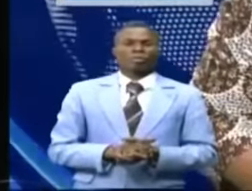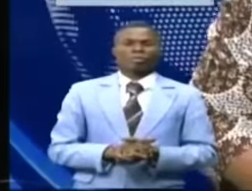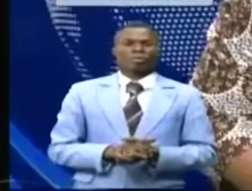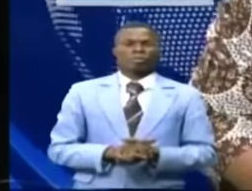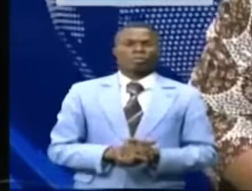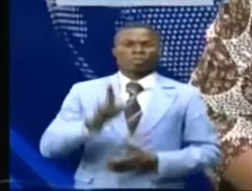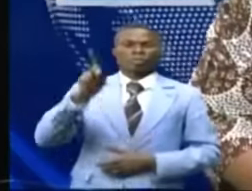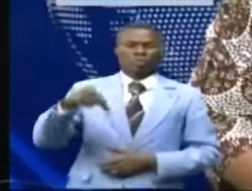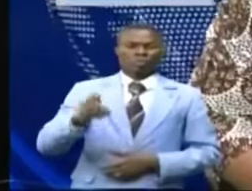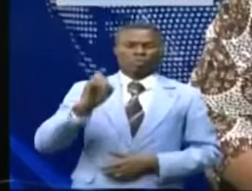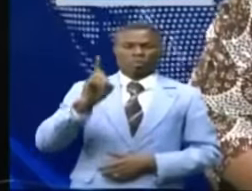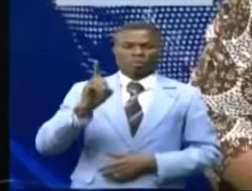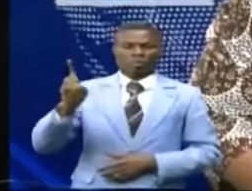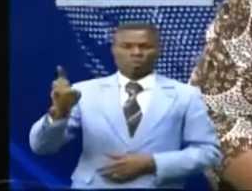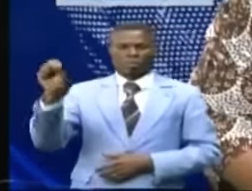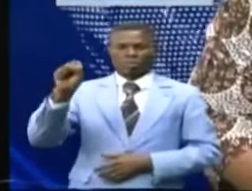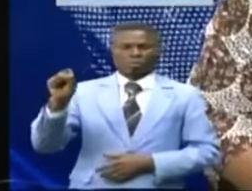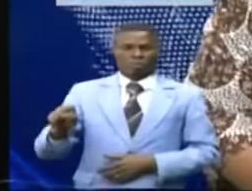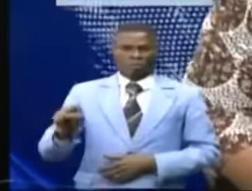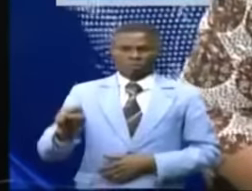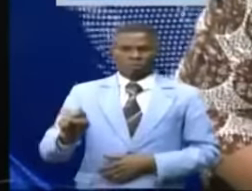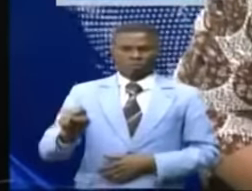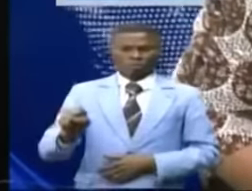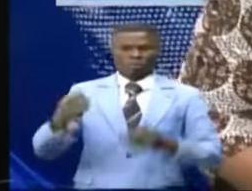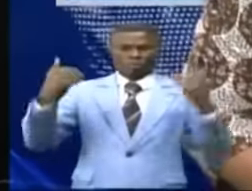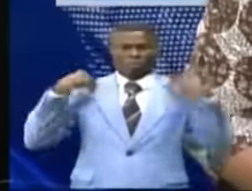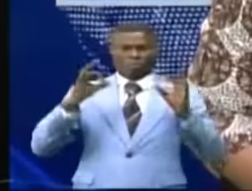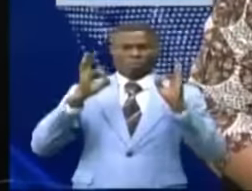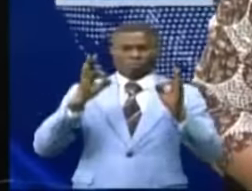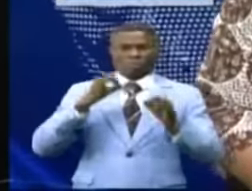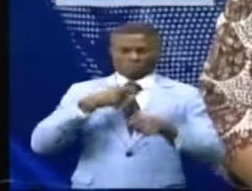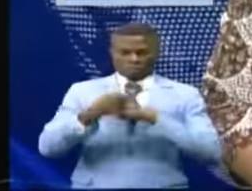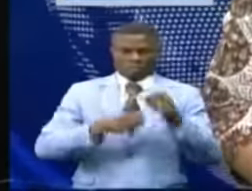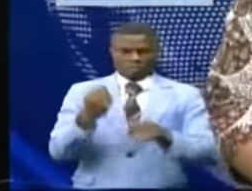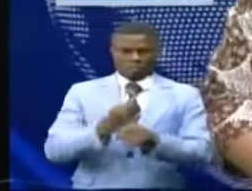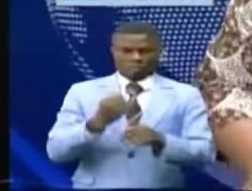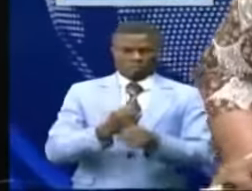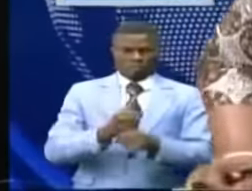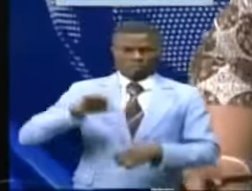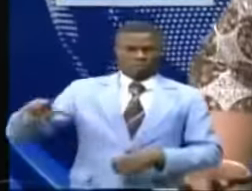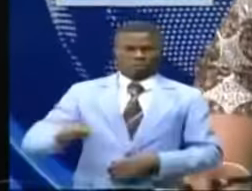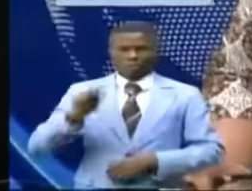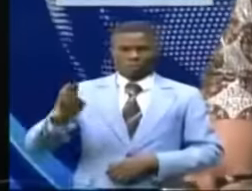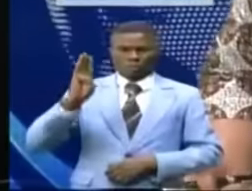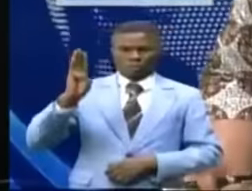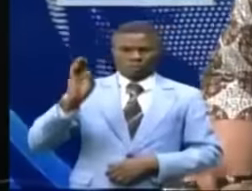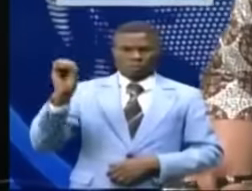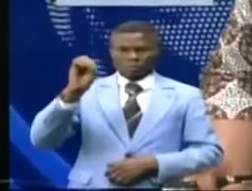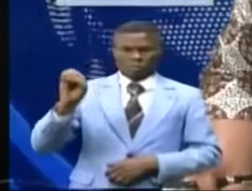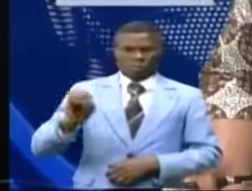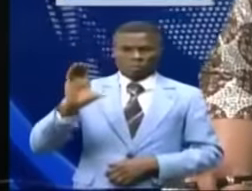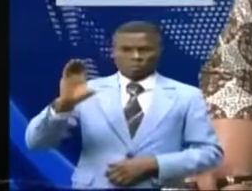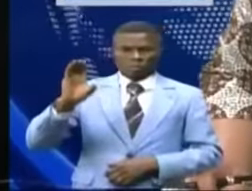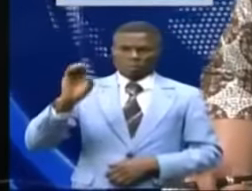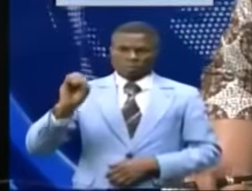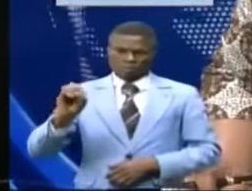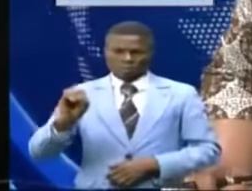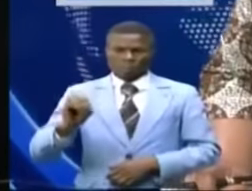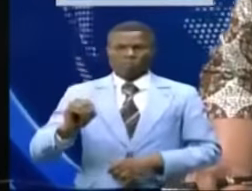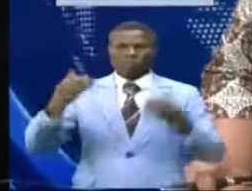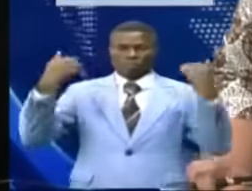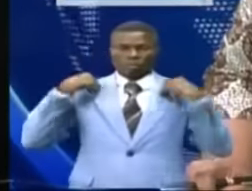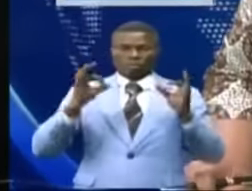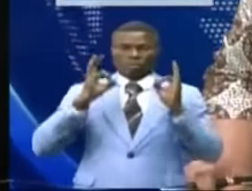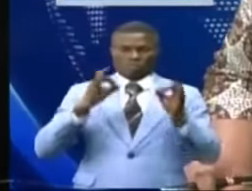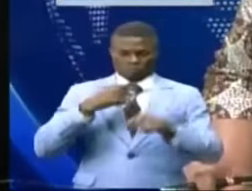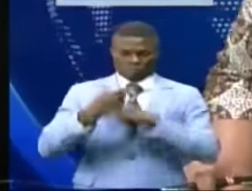PDD SRCS, un nouveau staff dirigeant a fait son entrée, dirigé par Jean Bosco Bahala, la nouvelle équipe